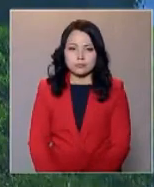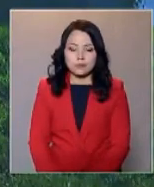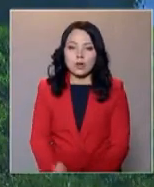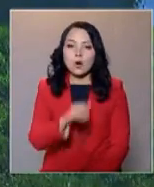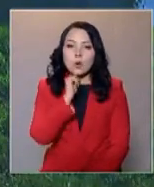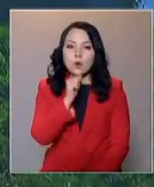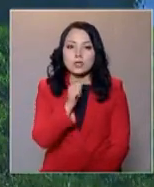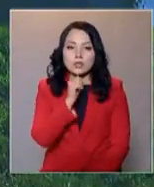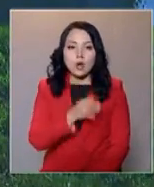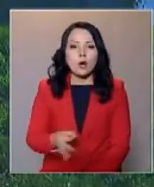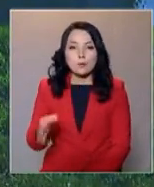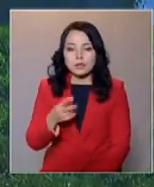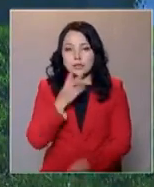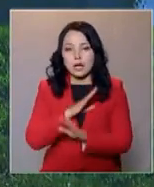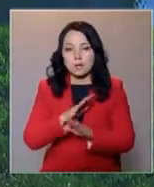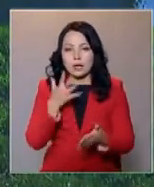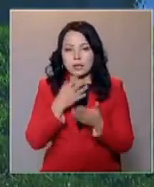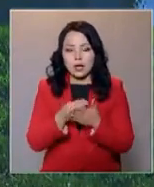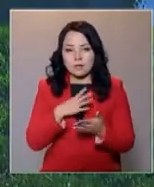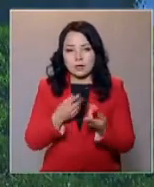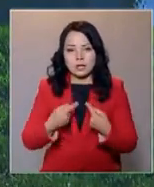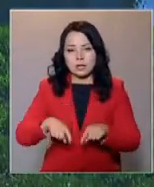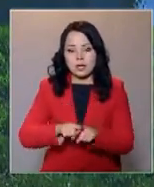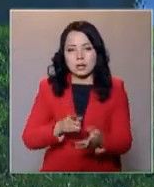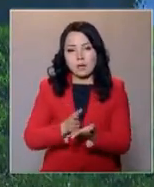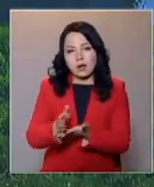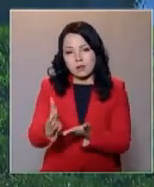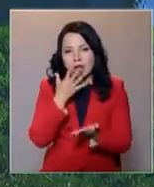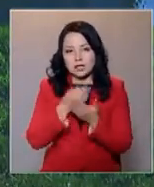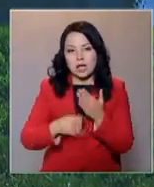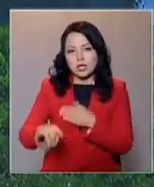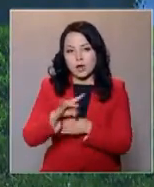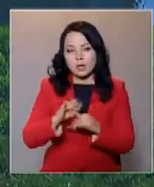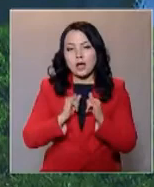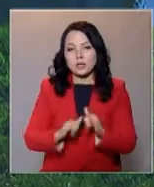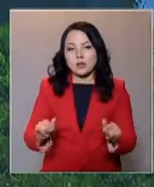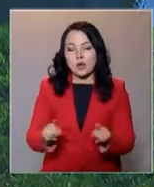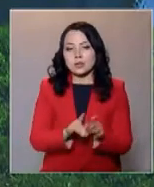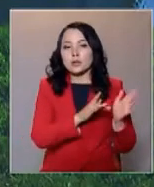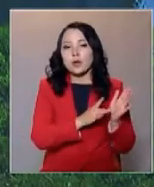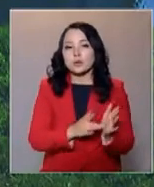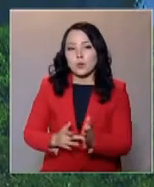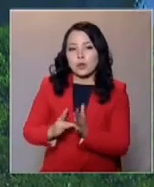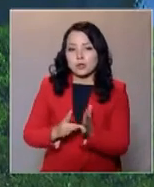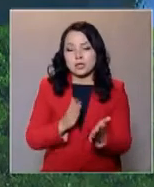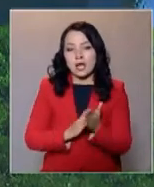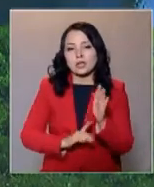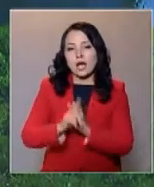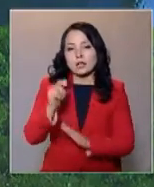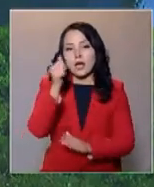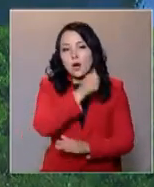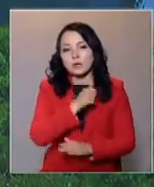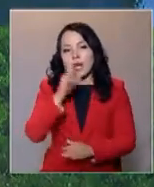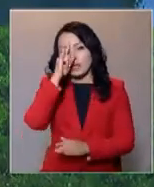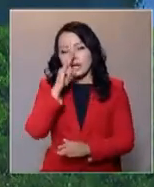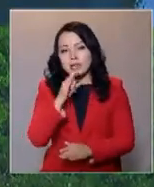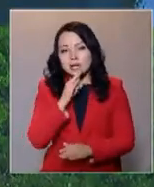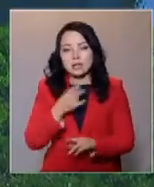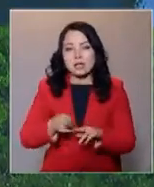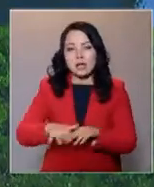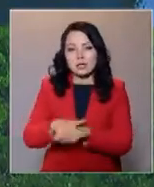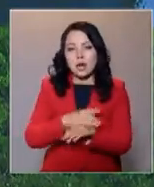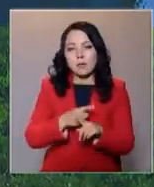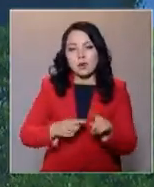В Костанайской области, несмотря на аграрную направленность региона, пытаются развивать туризм. С начала года эту часть Казахстана посетили